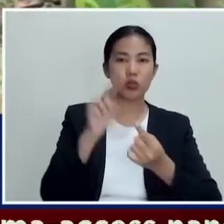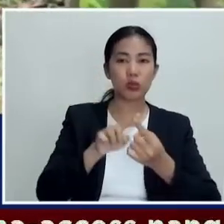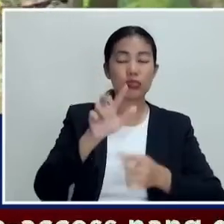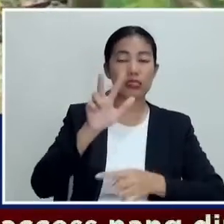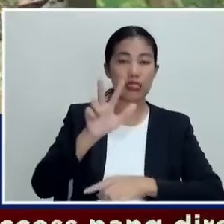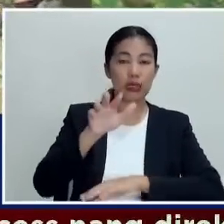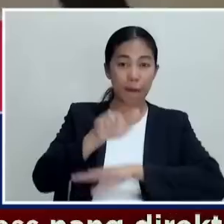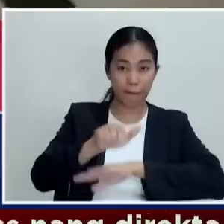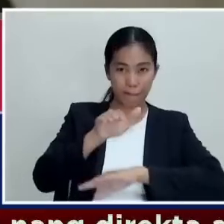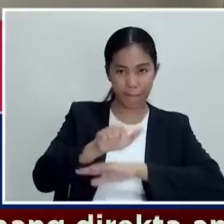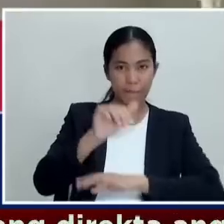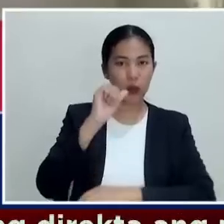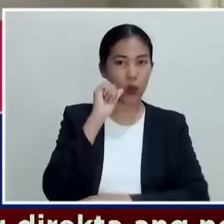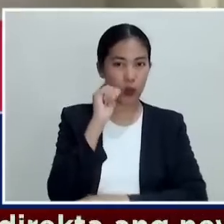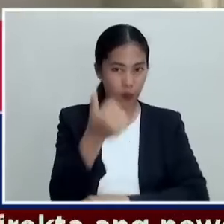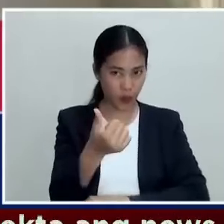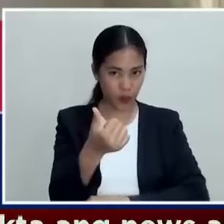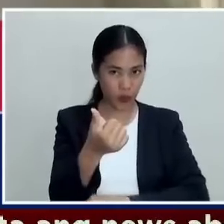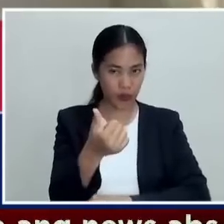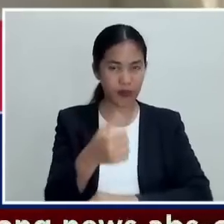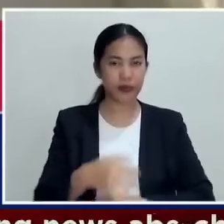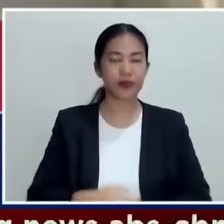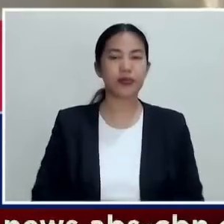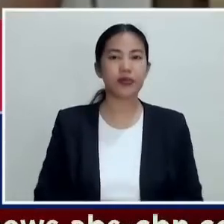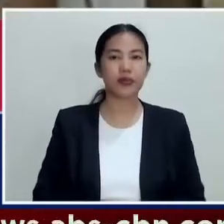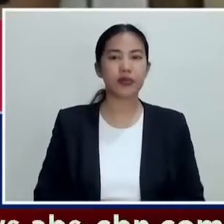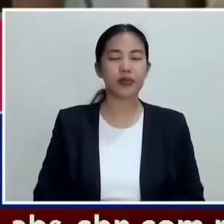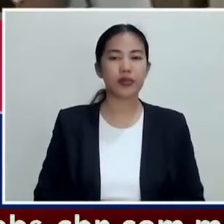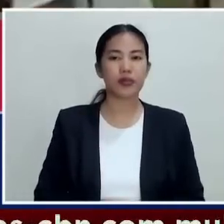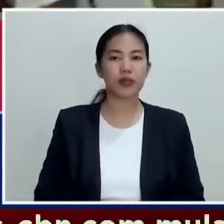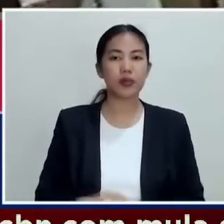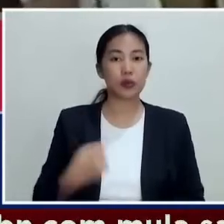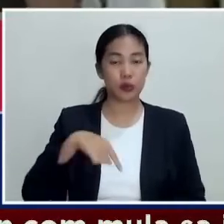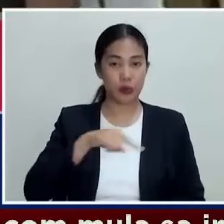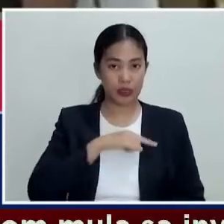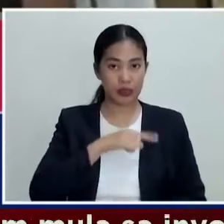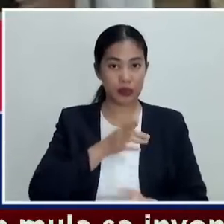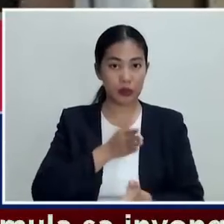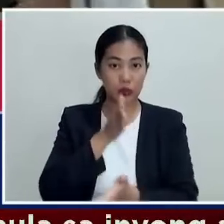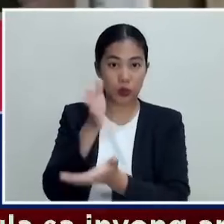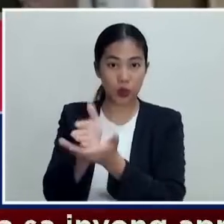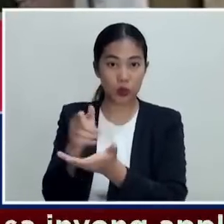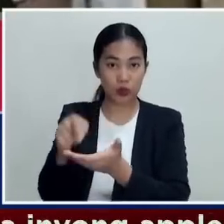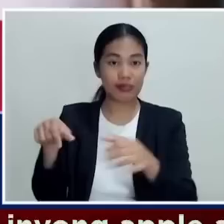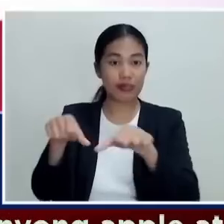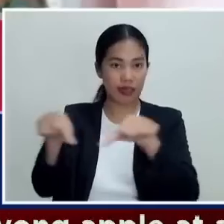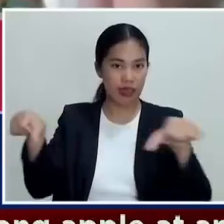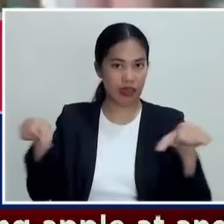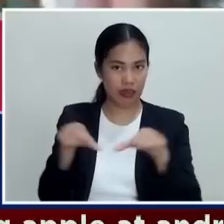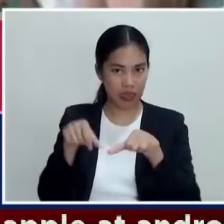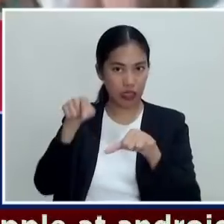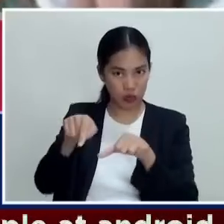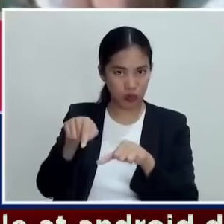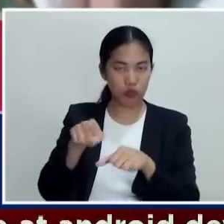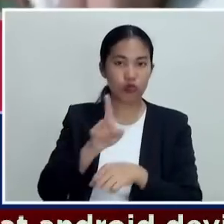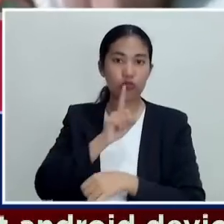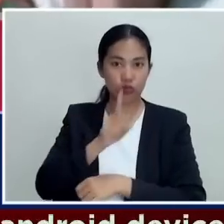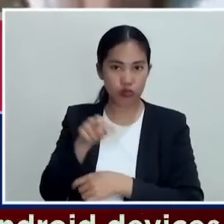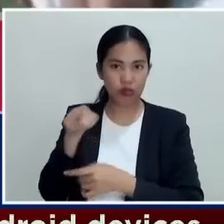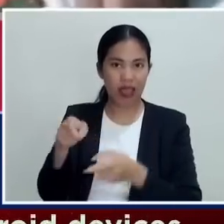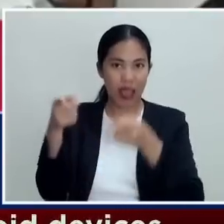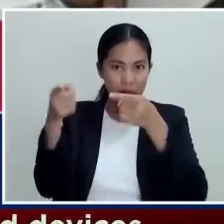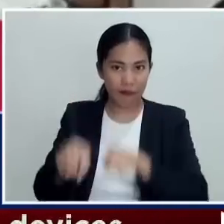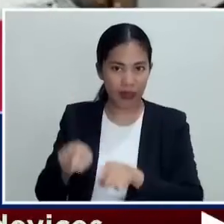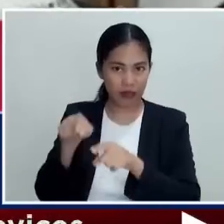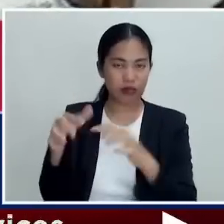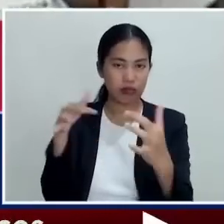bukas. Kahapon tayo ay pumunta mismo sa ground zero kung saan doon ang galing kasi yung mga kababayan natin because they